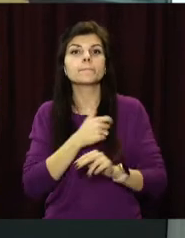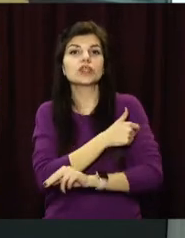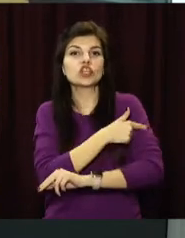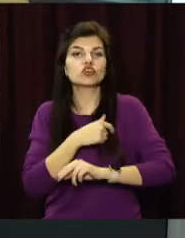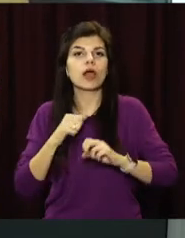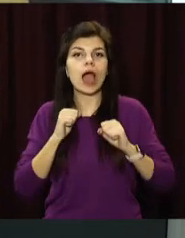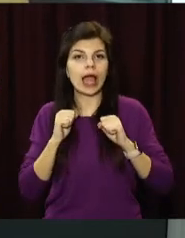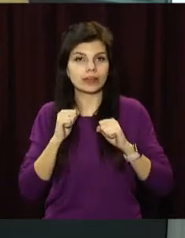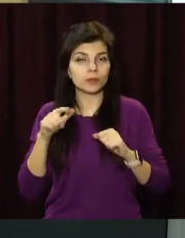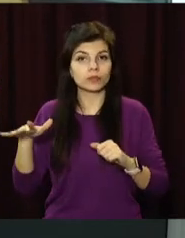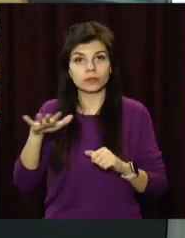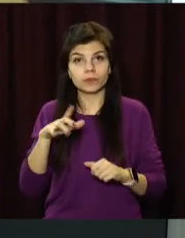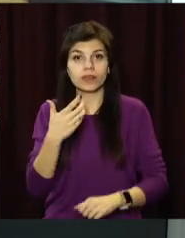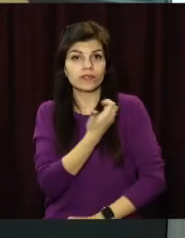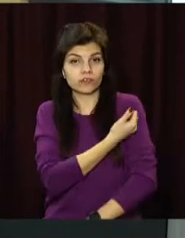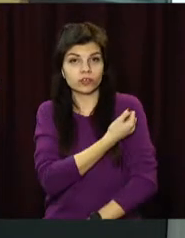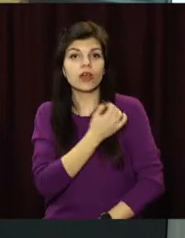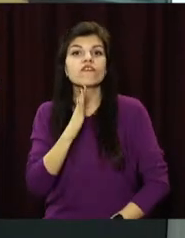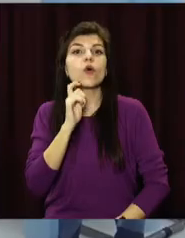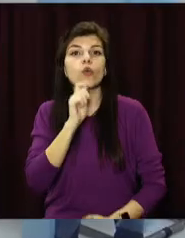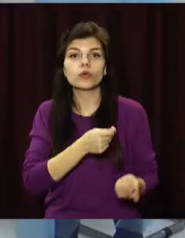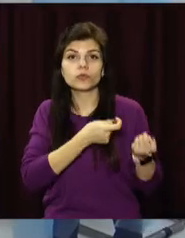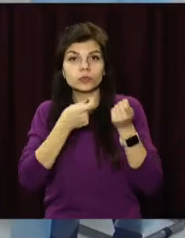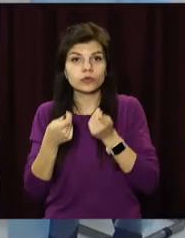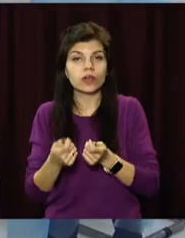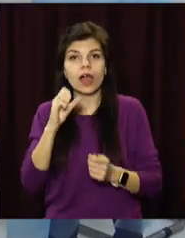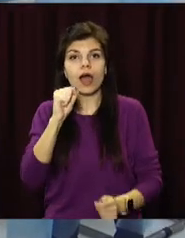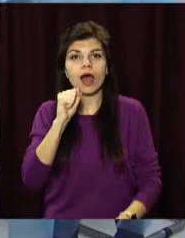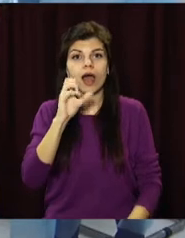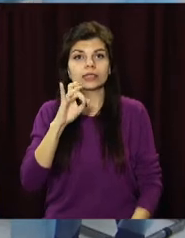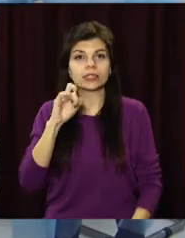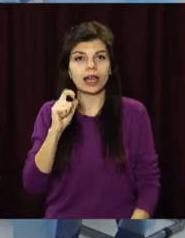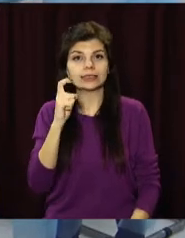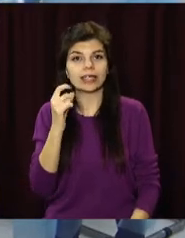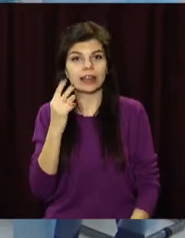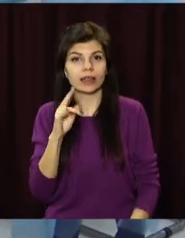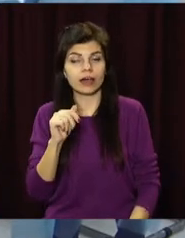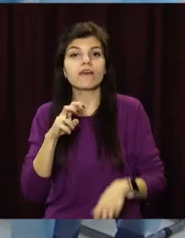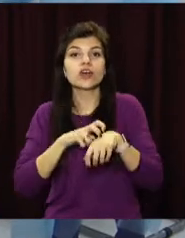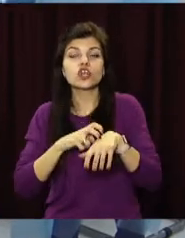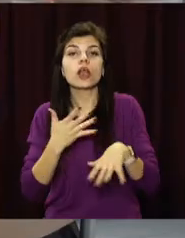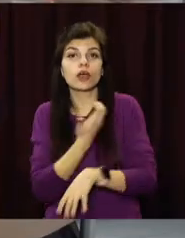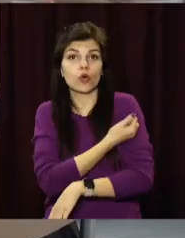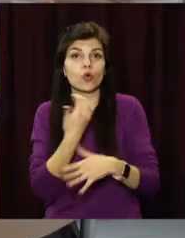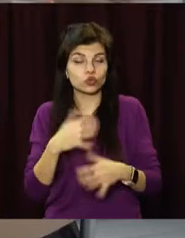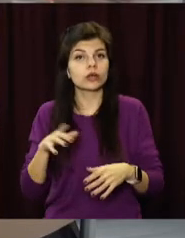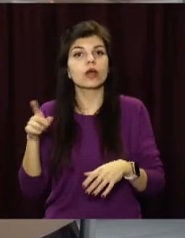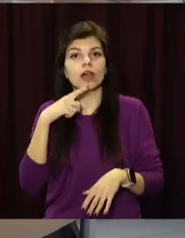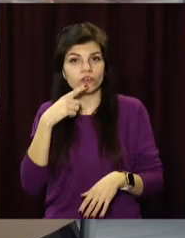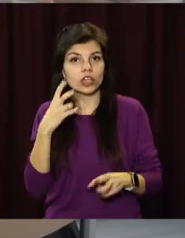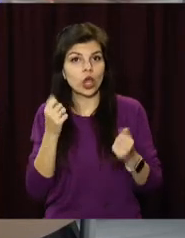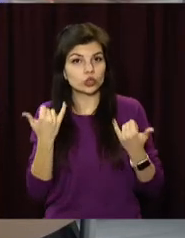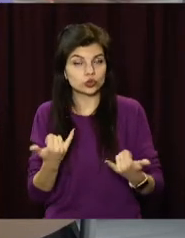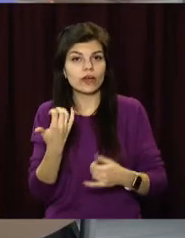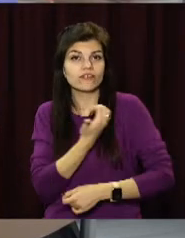академії. Вакцинують завезеним в Україну препаратом AstraZeneca. Лікарі, які вже зробили щеплення, наголошують, на